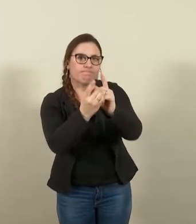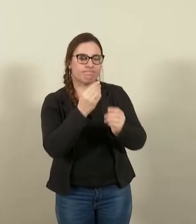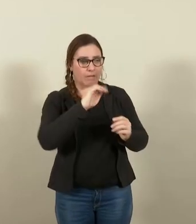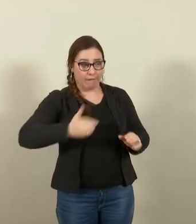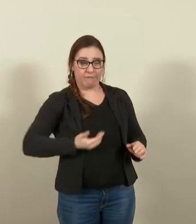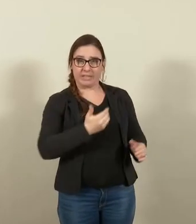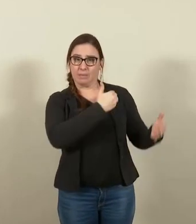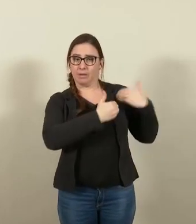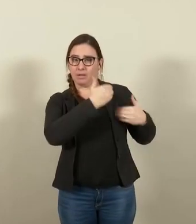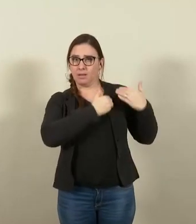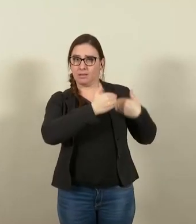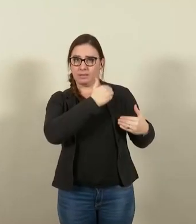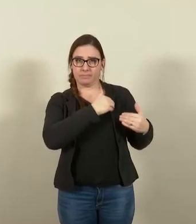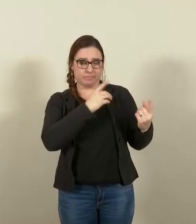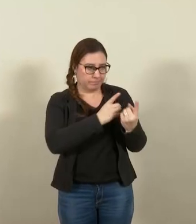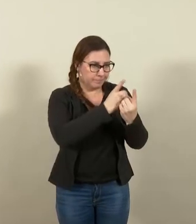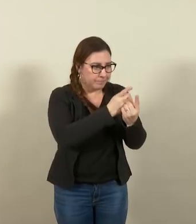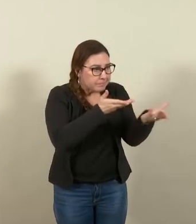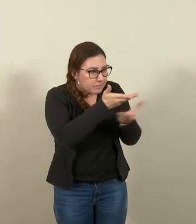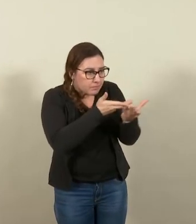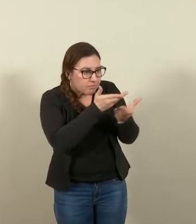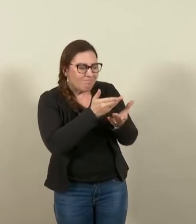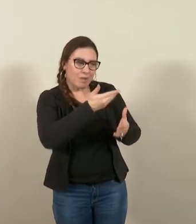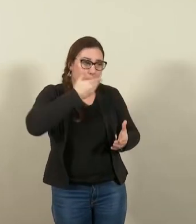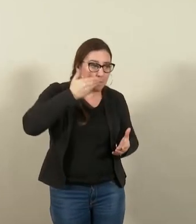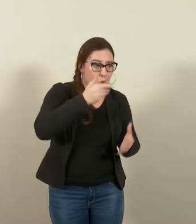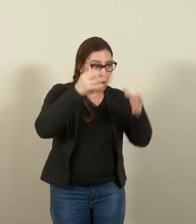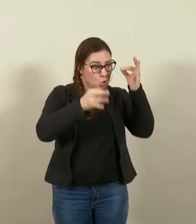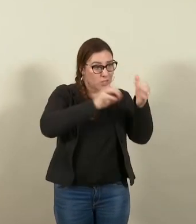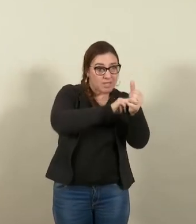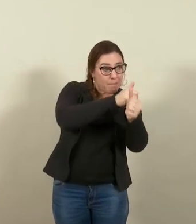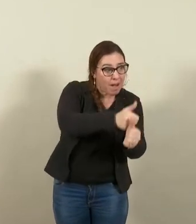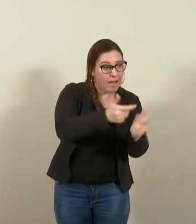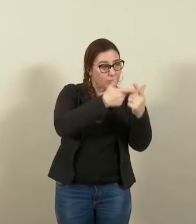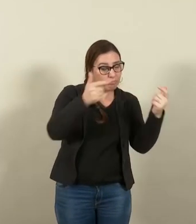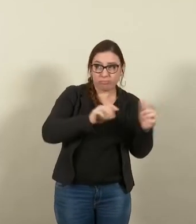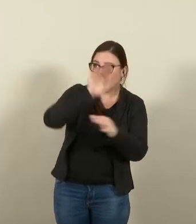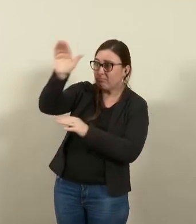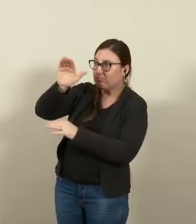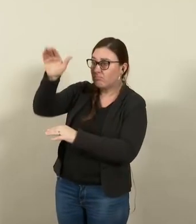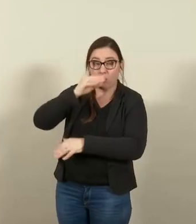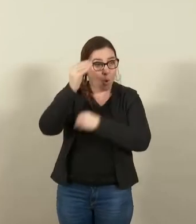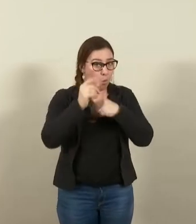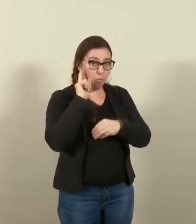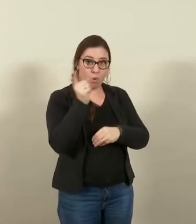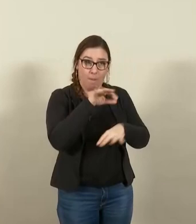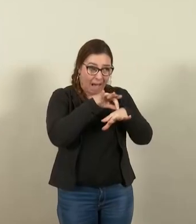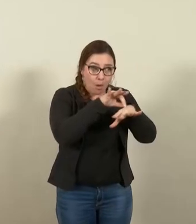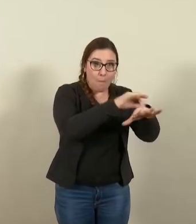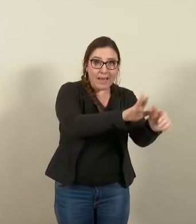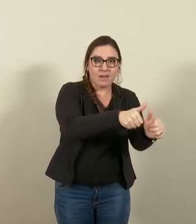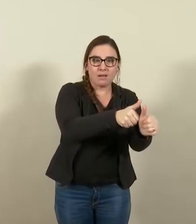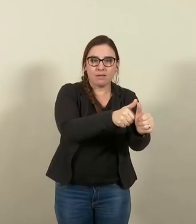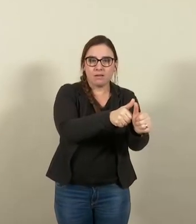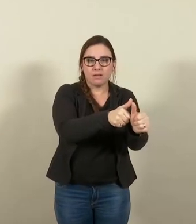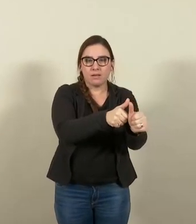les appelleraai euh à euh s'adresser à la justice si nécessaire ou même qui les accompagnerait si besoin ça ça